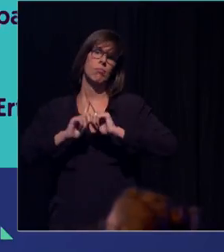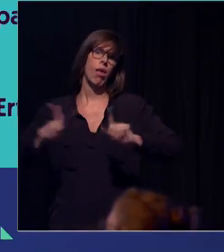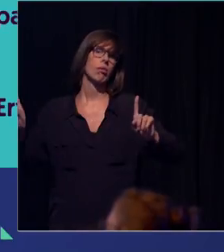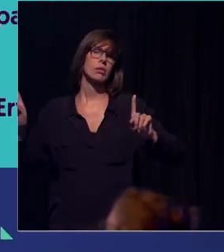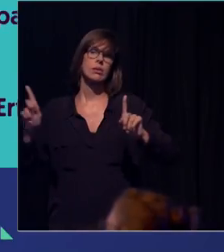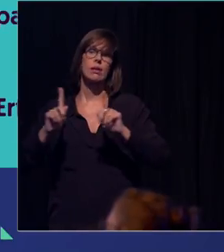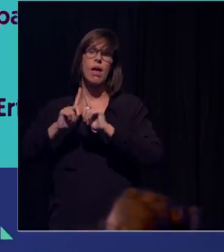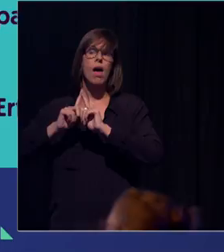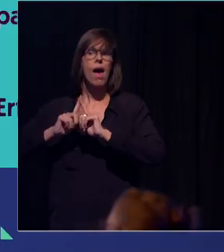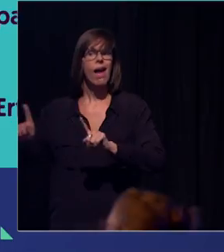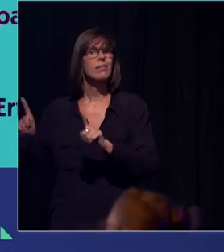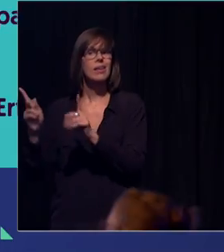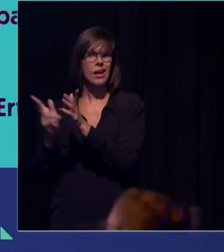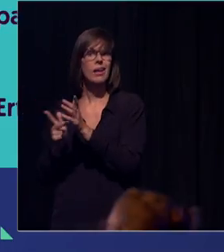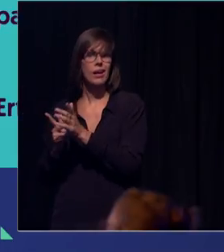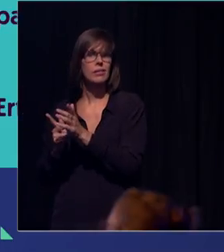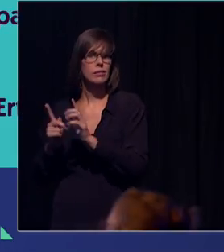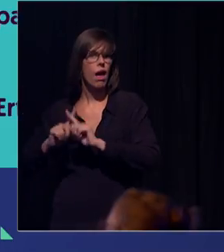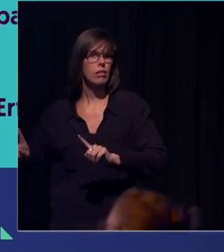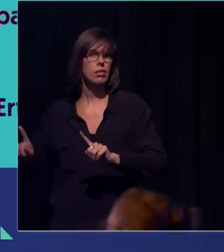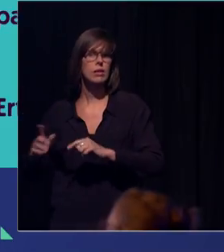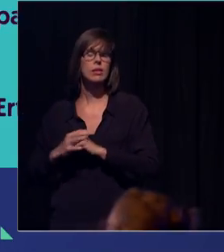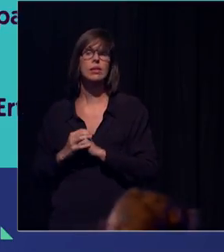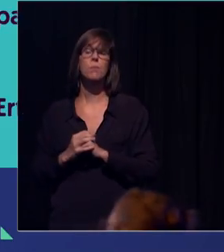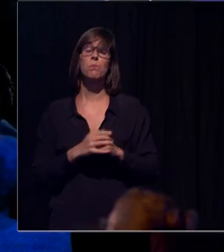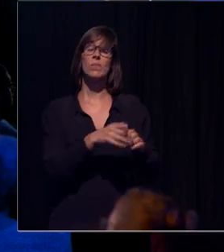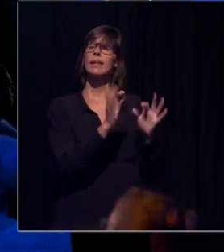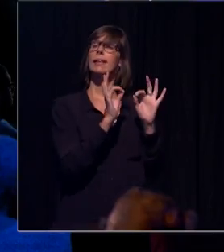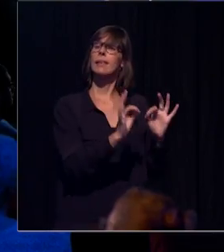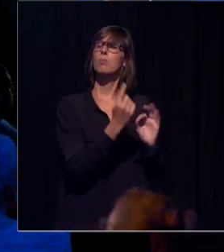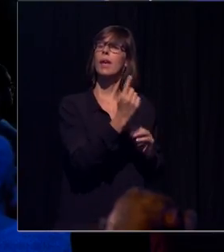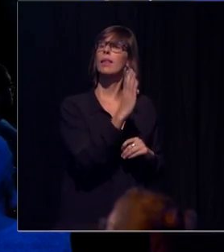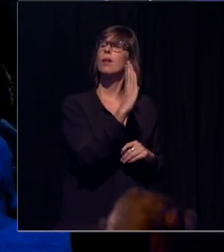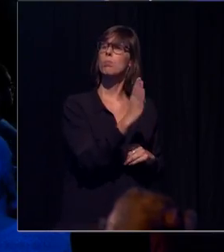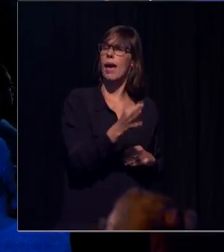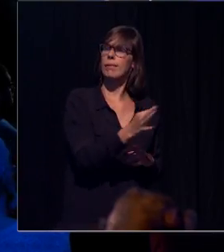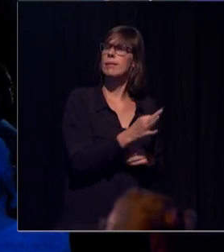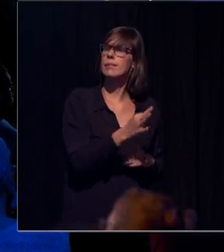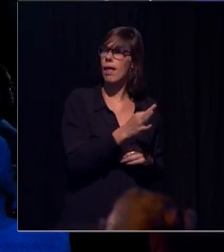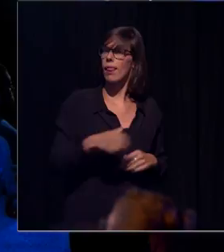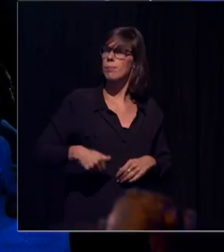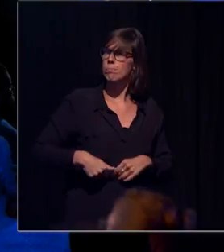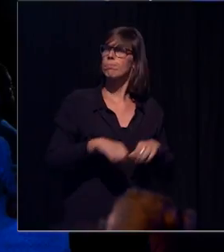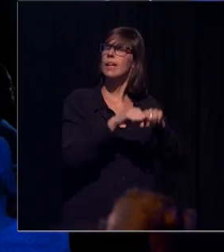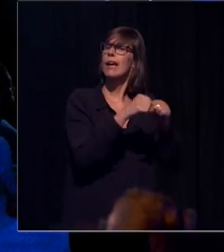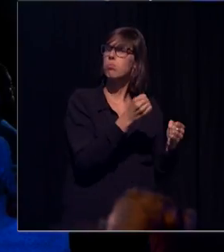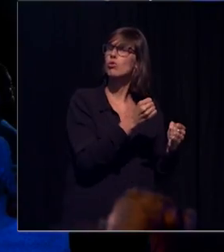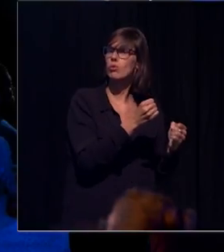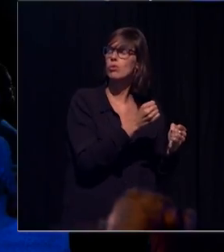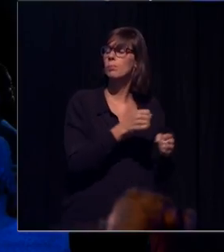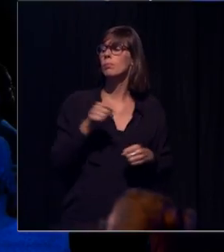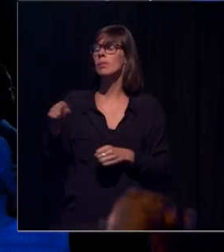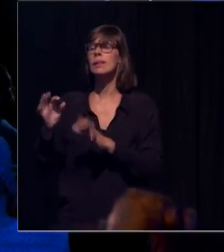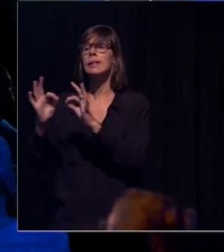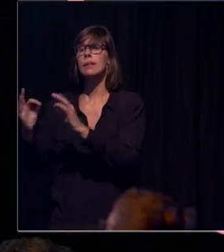type 2 diabetes. Wat is type 2 diabetes? Type 2 diabetes heeft een gans andere